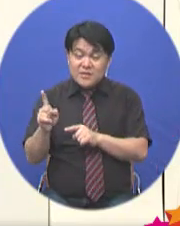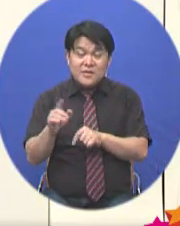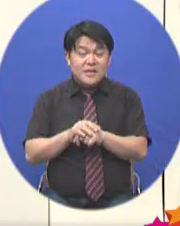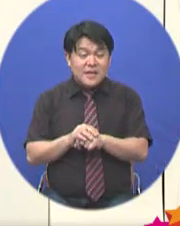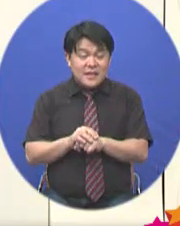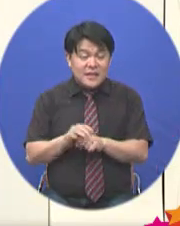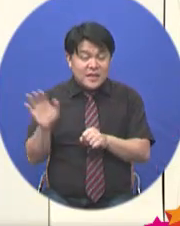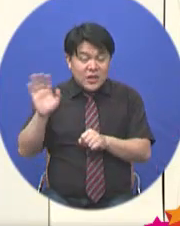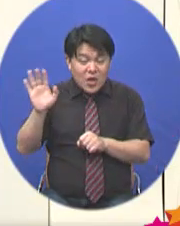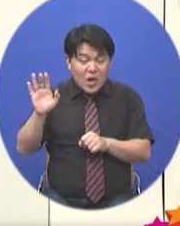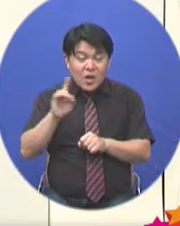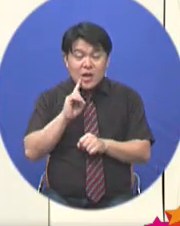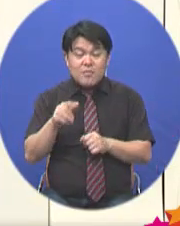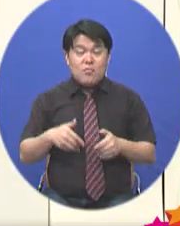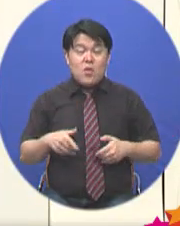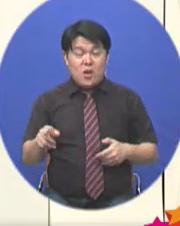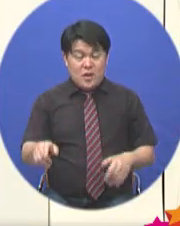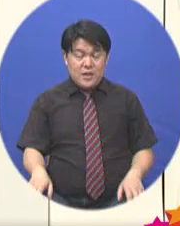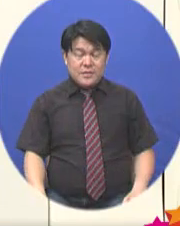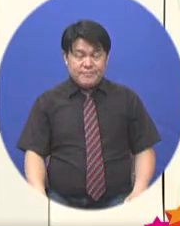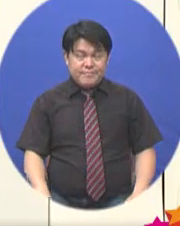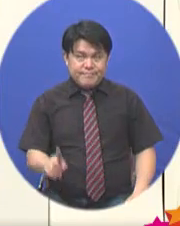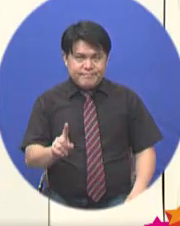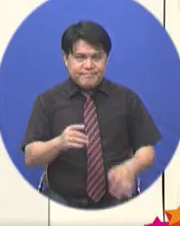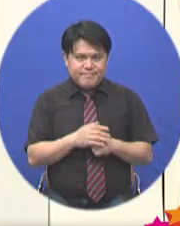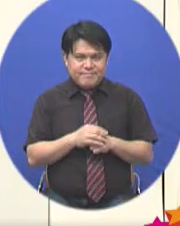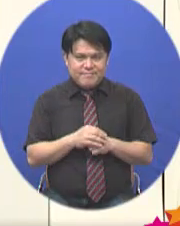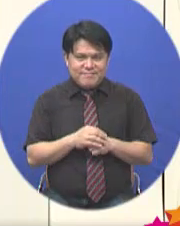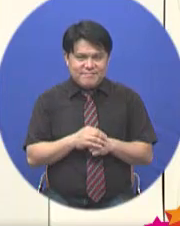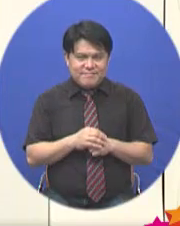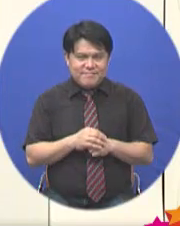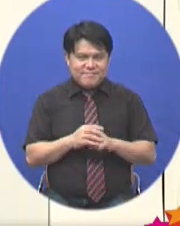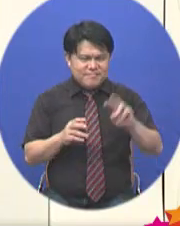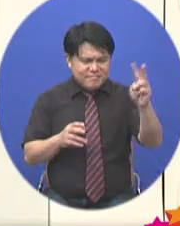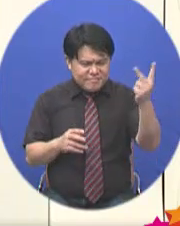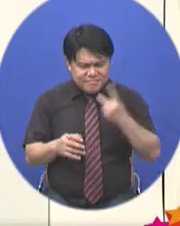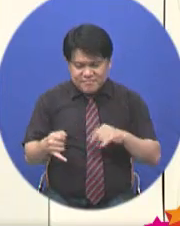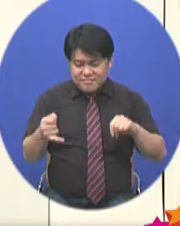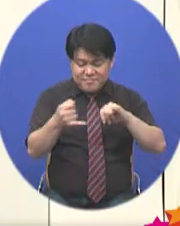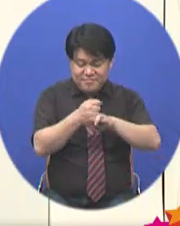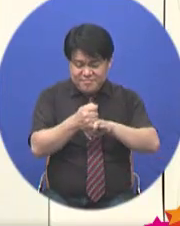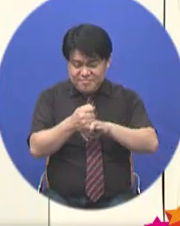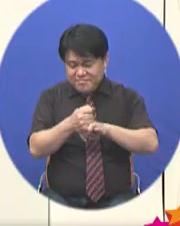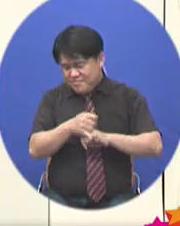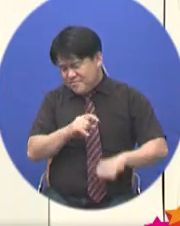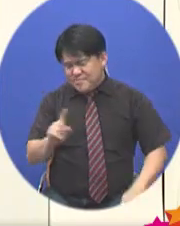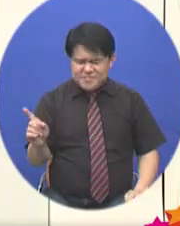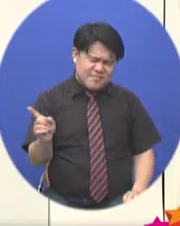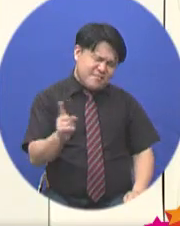미스리도 안녕히 온다는 기약이야